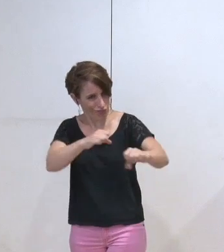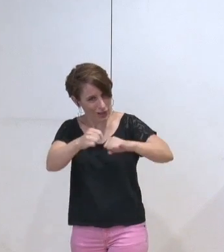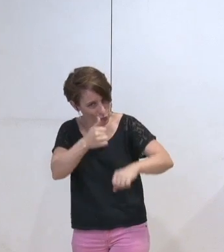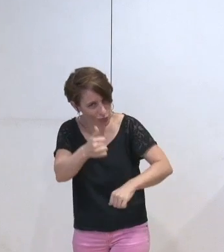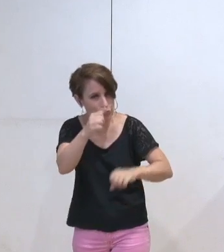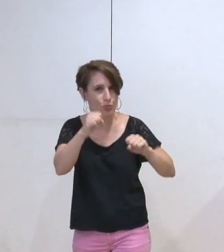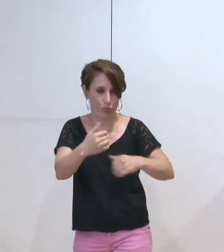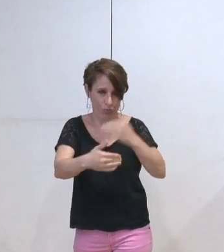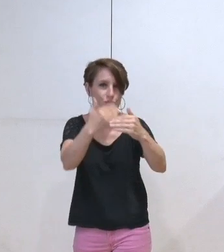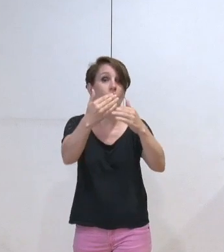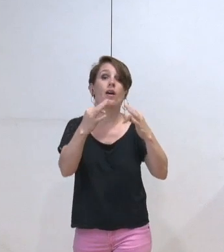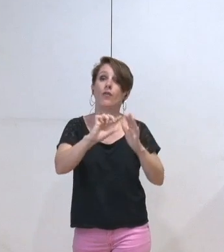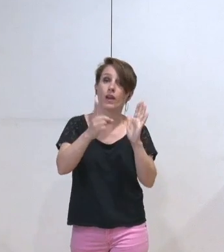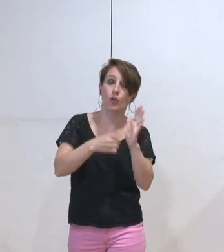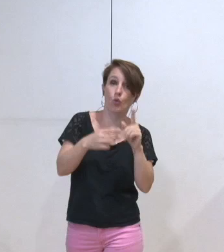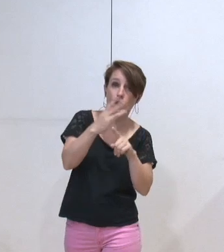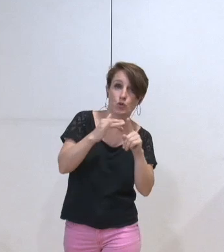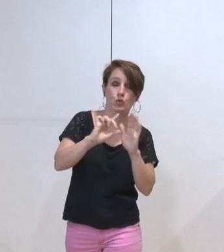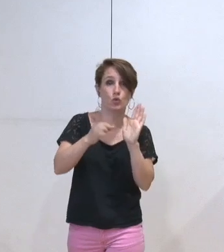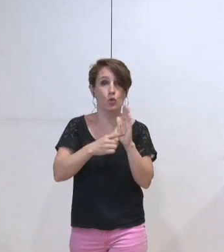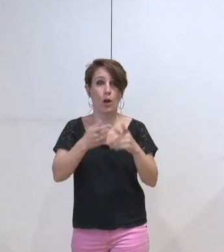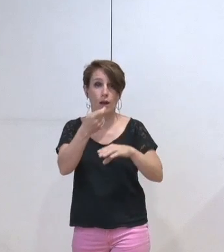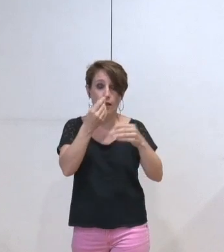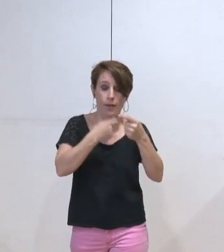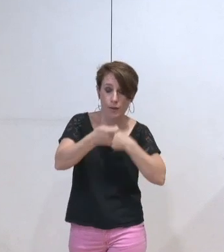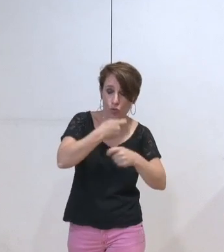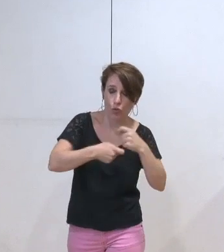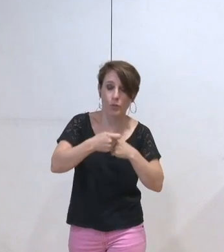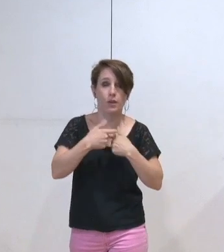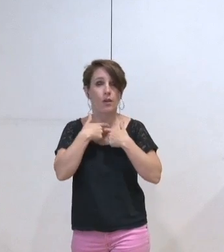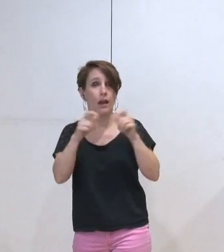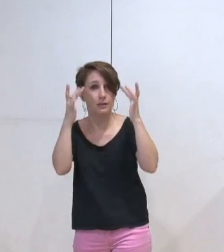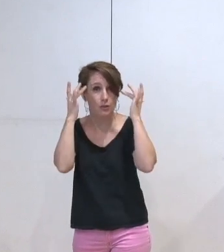sociaux de droits économiques d'accès à la culture aux vacances ou